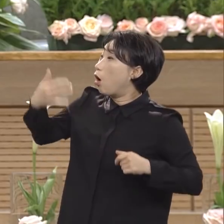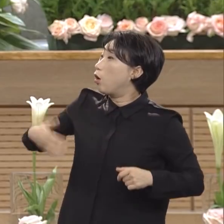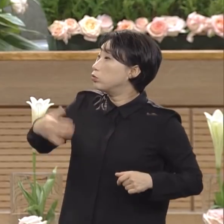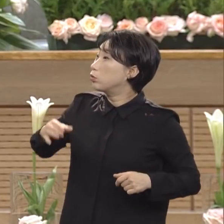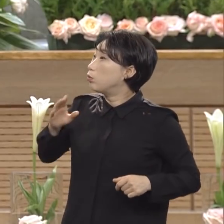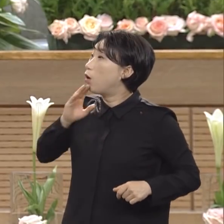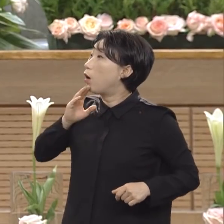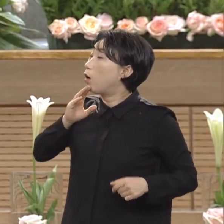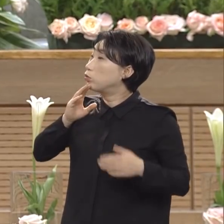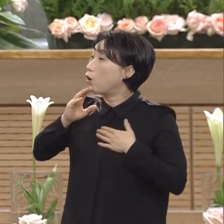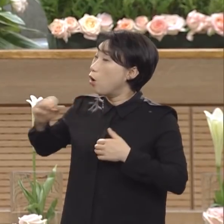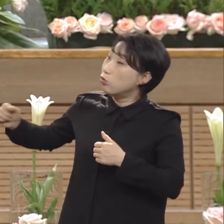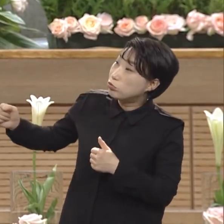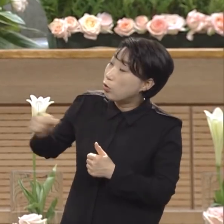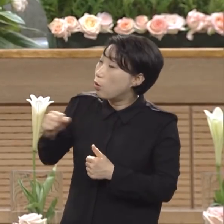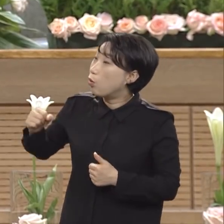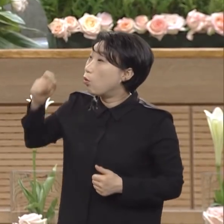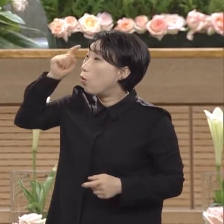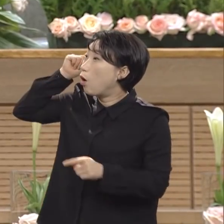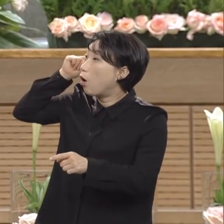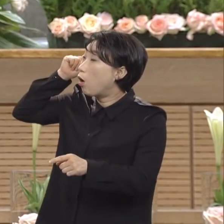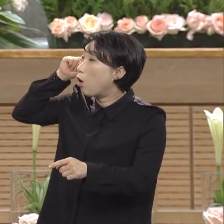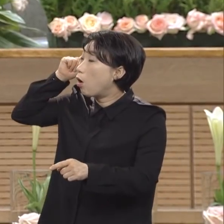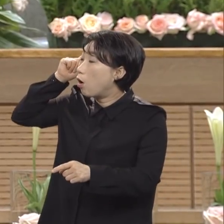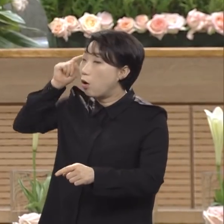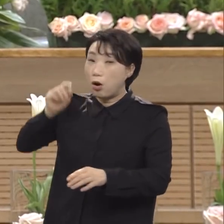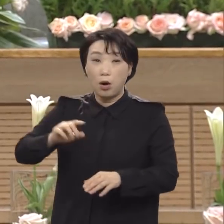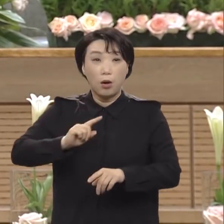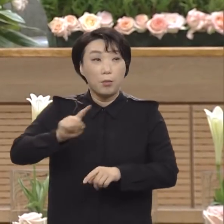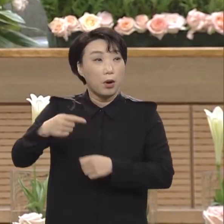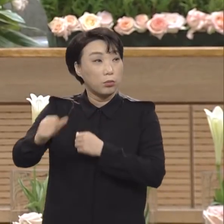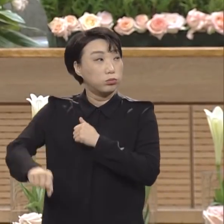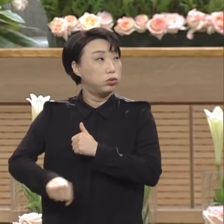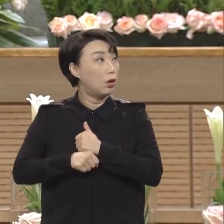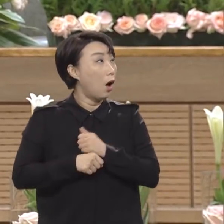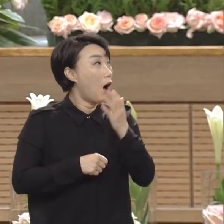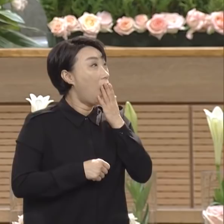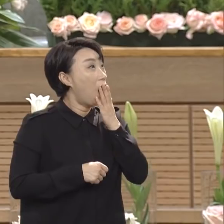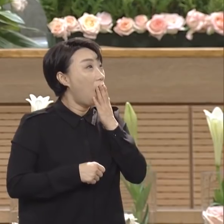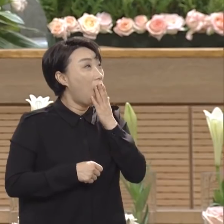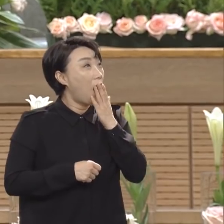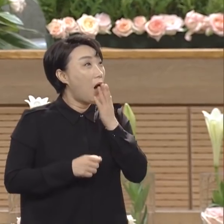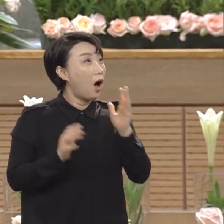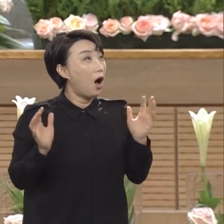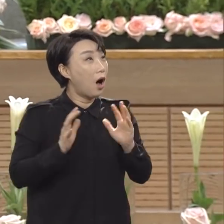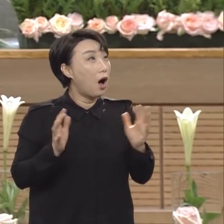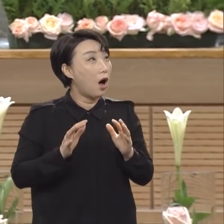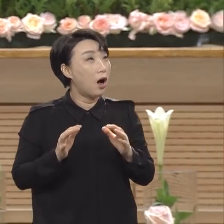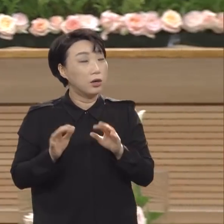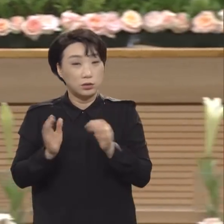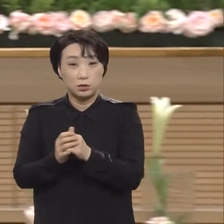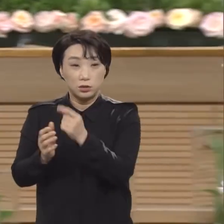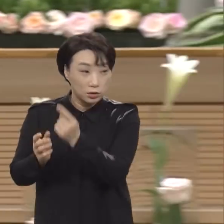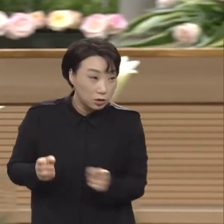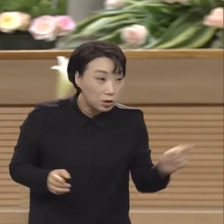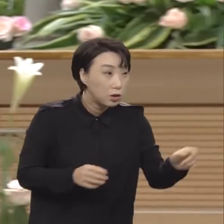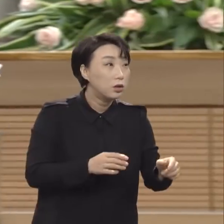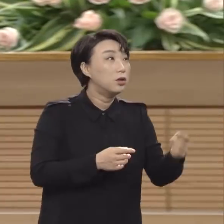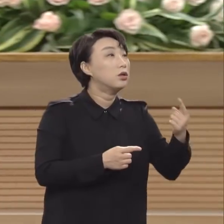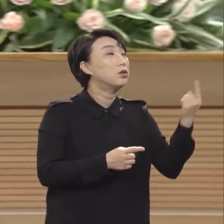않고 때리기부터 하냐? 그러니까 백부장이 깜짝 놀라서 천부장에게